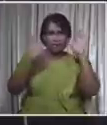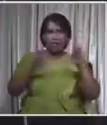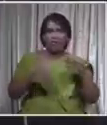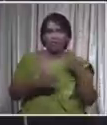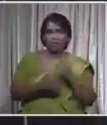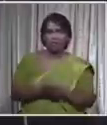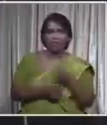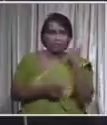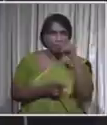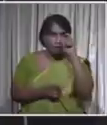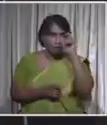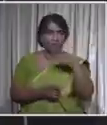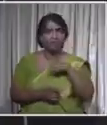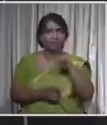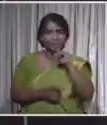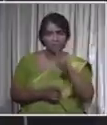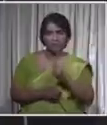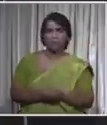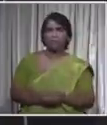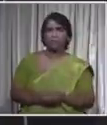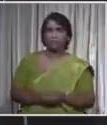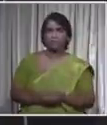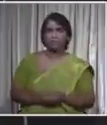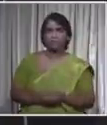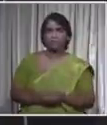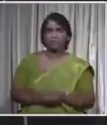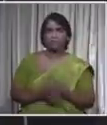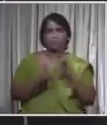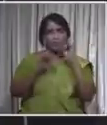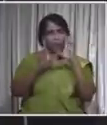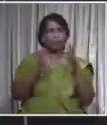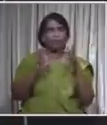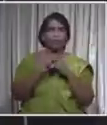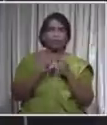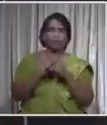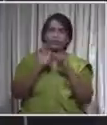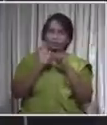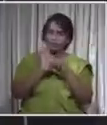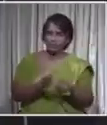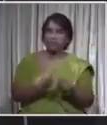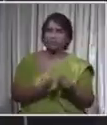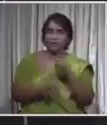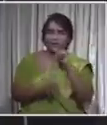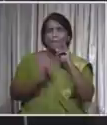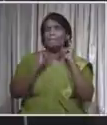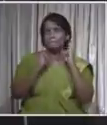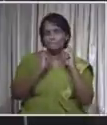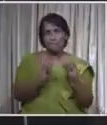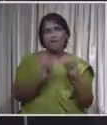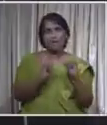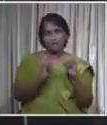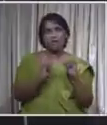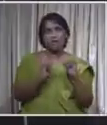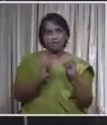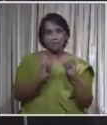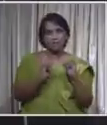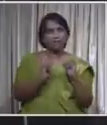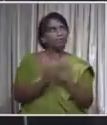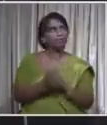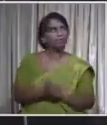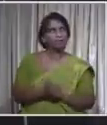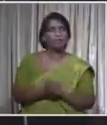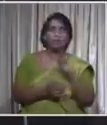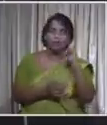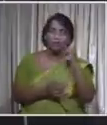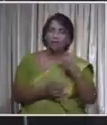මූණ දැක්කම මං කියනවා හොඟ දෙනෙකුට ඔය දේ සිද්ධ වුණා ඒක අන්තිම වැරදි අපි සමහර